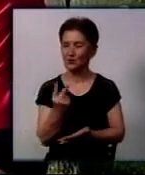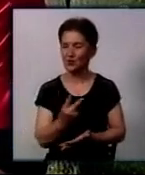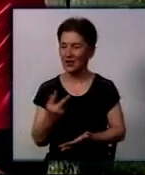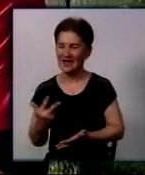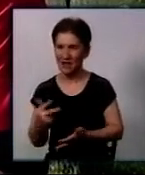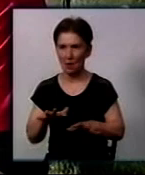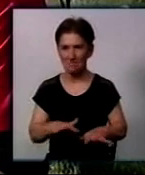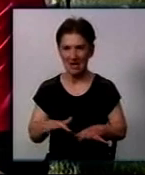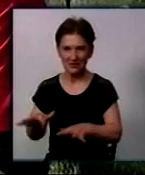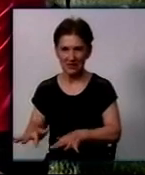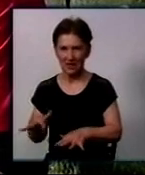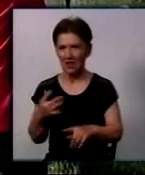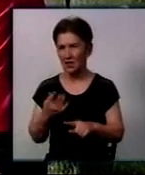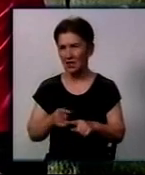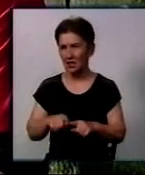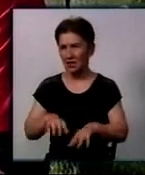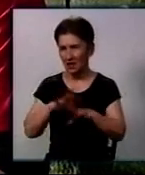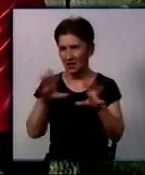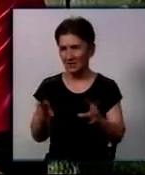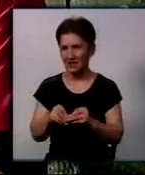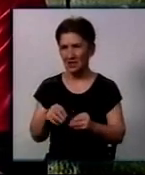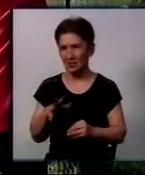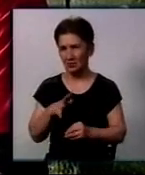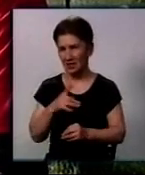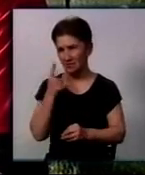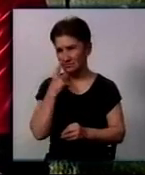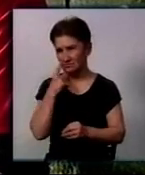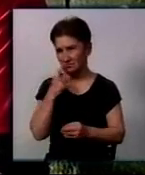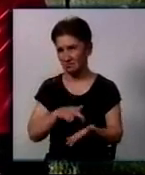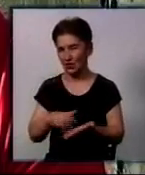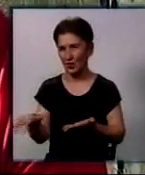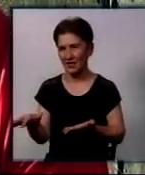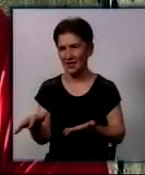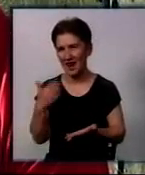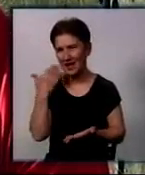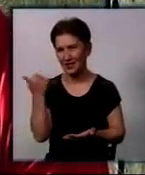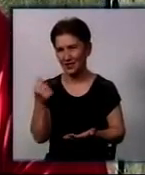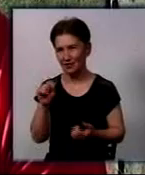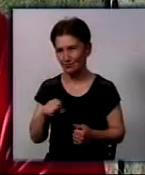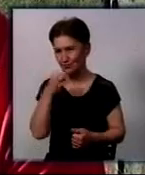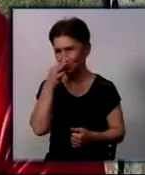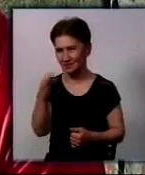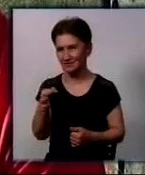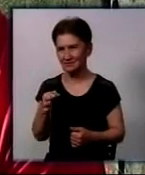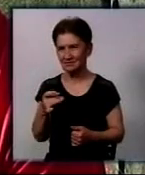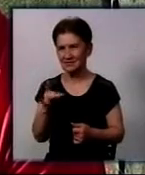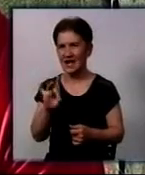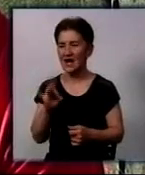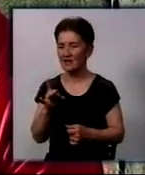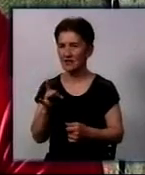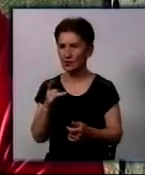місця, тому більшість ігор майже всі були прохідні. Доволі легкі. Можна відзначити гру з Рівнем,